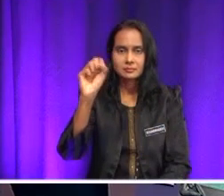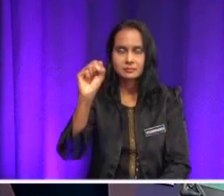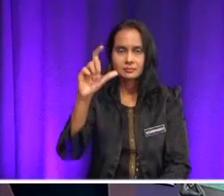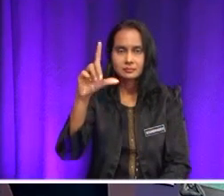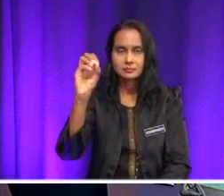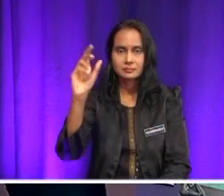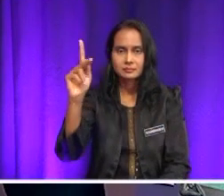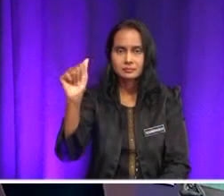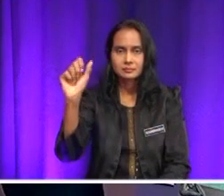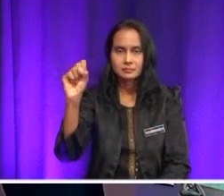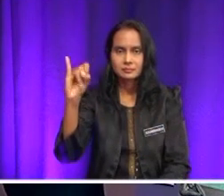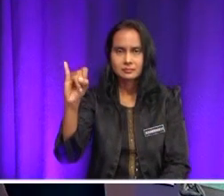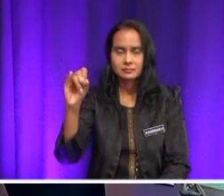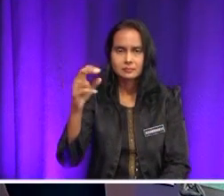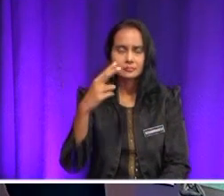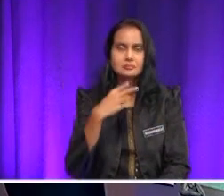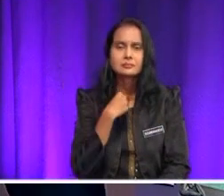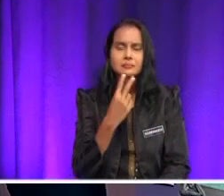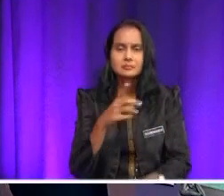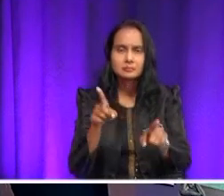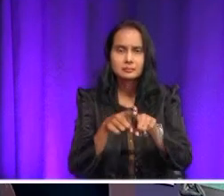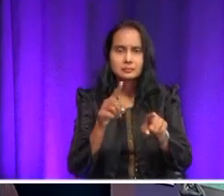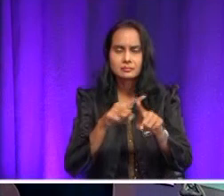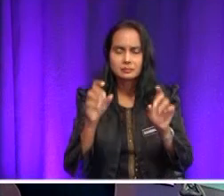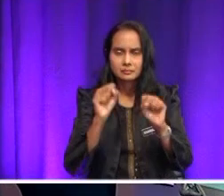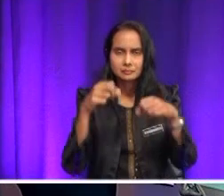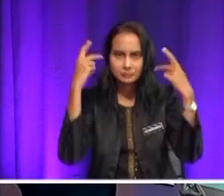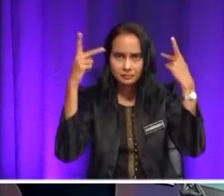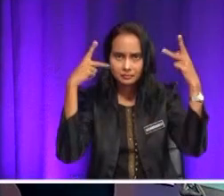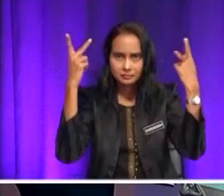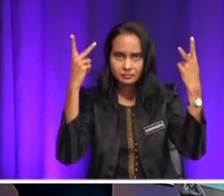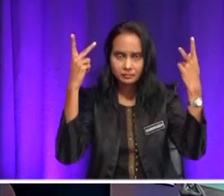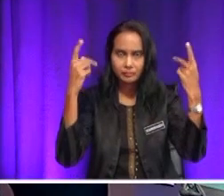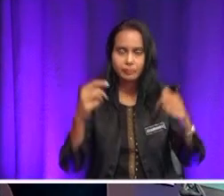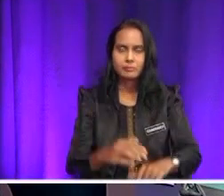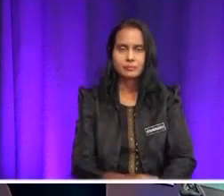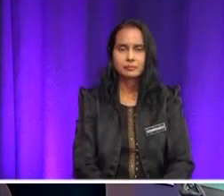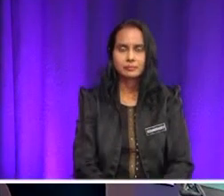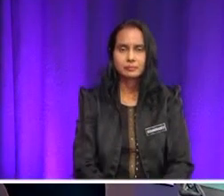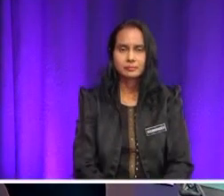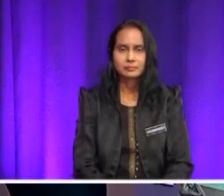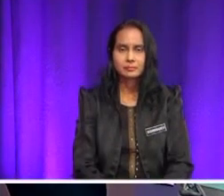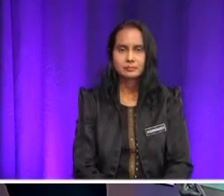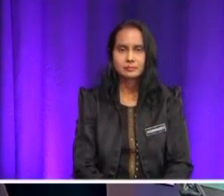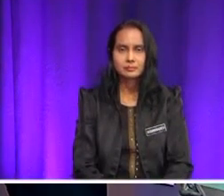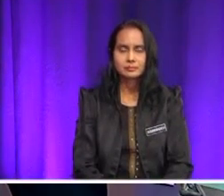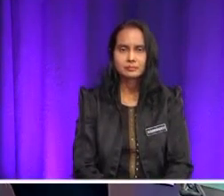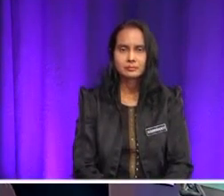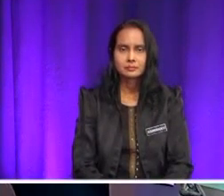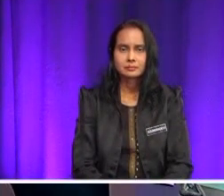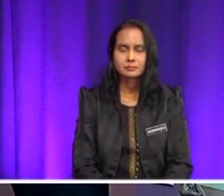sama boleh menyerukan Oke jadi kita tahu lokasi itu